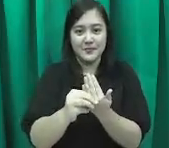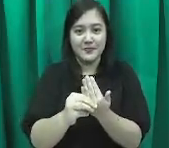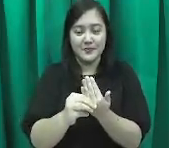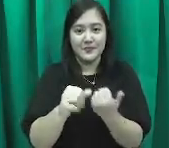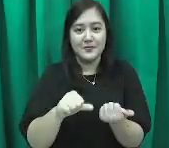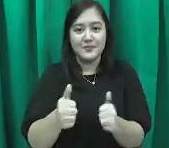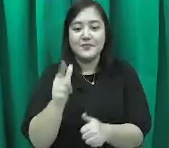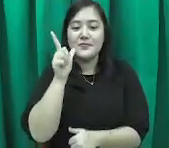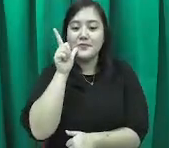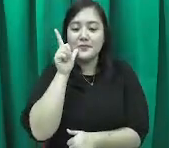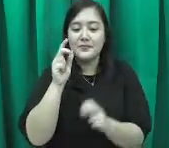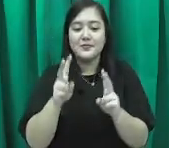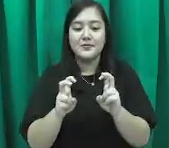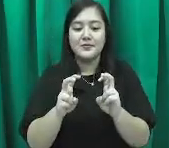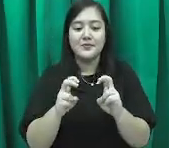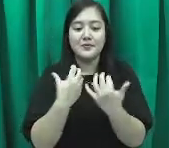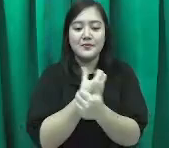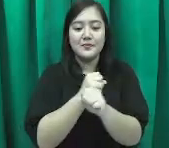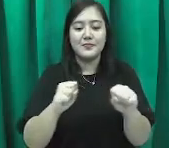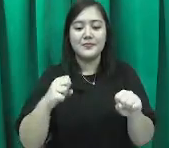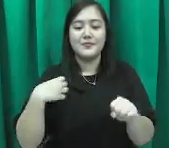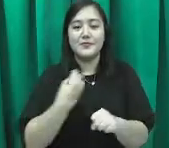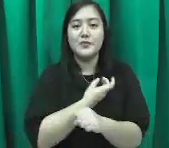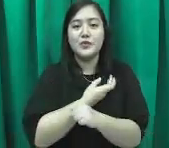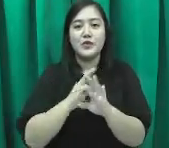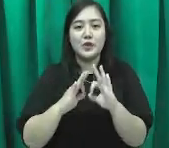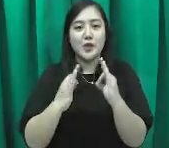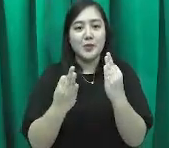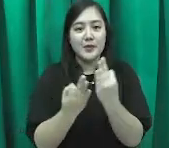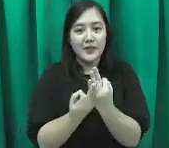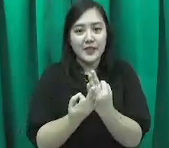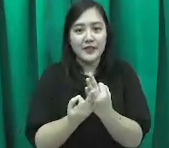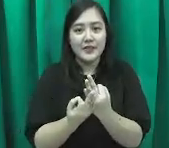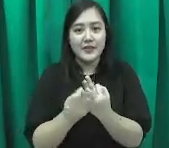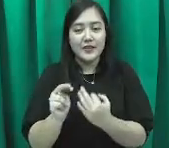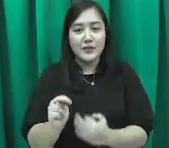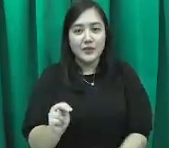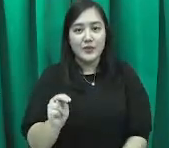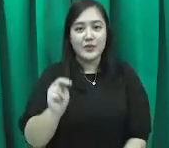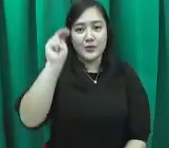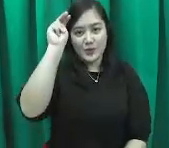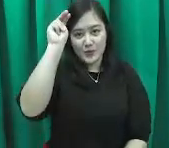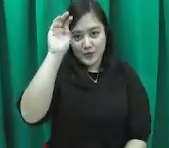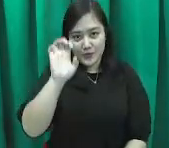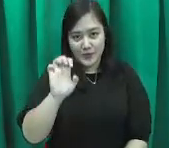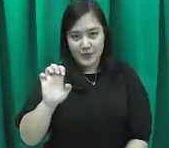Save Our Family Ministry, Young Couples Episode. So North, East, West, South Corner,